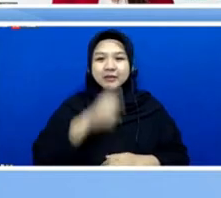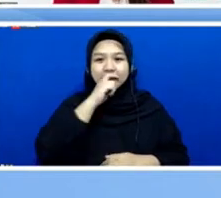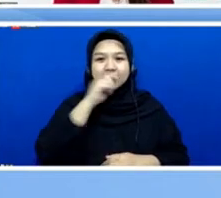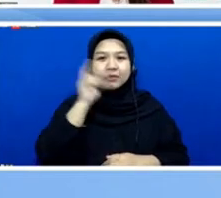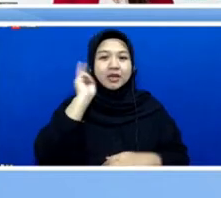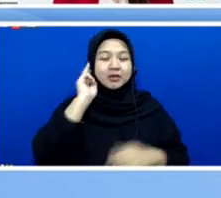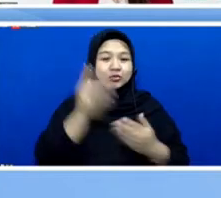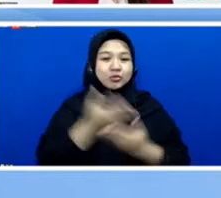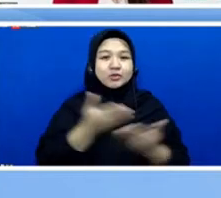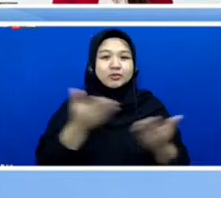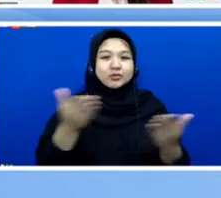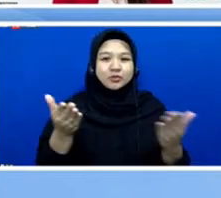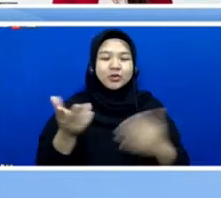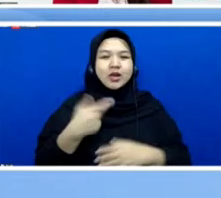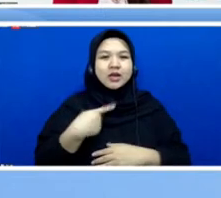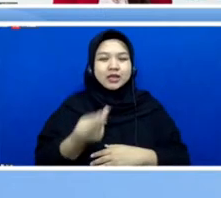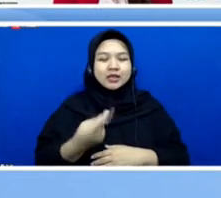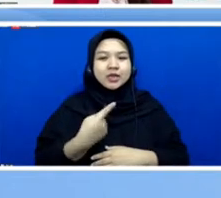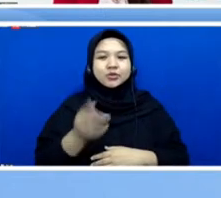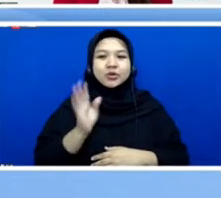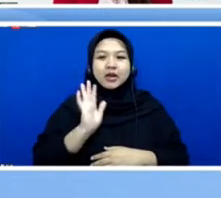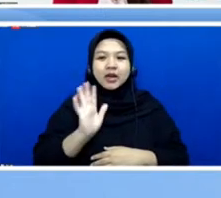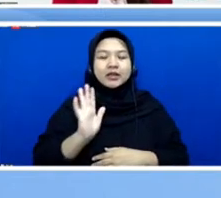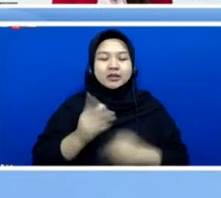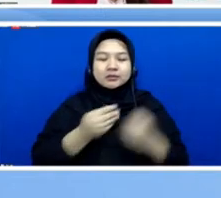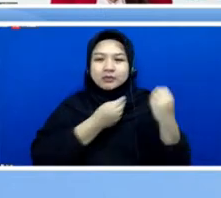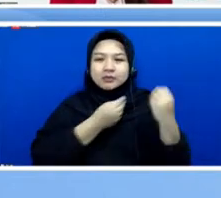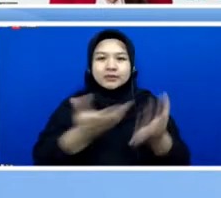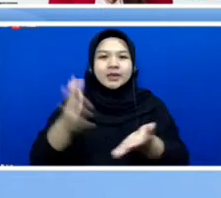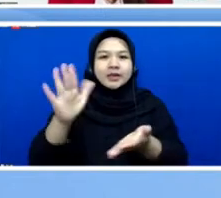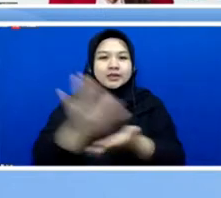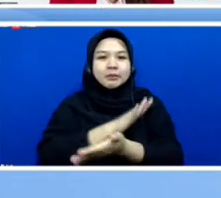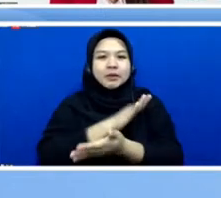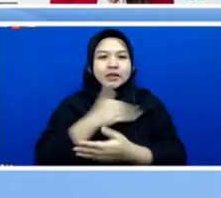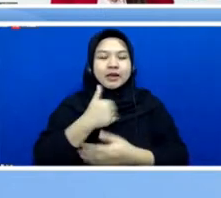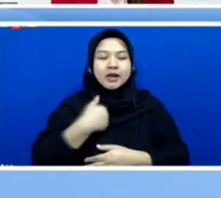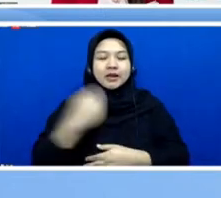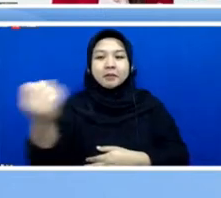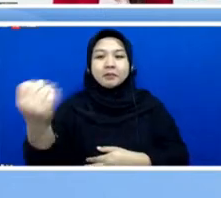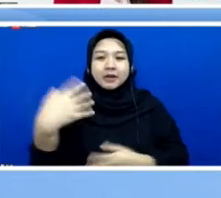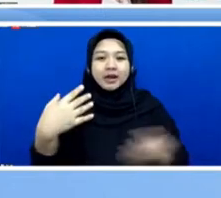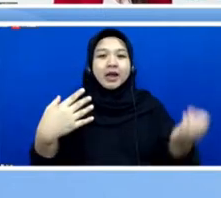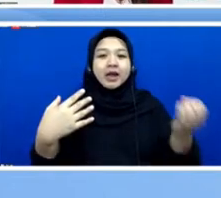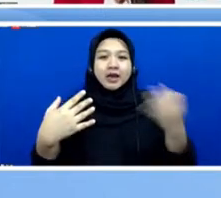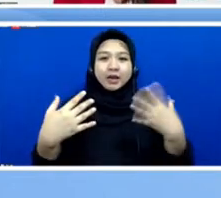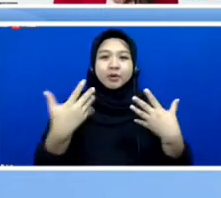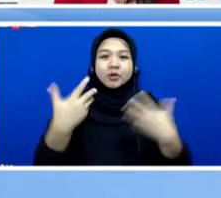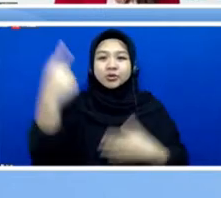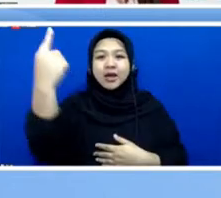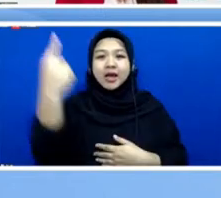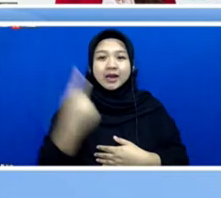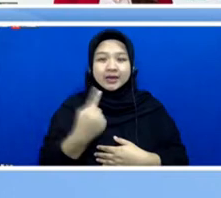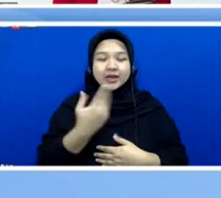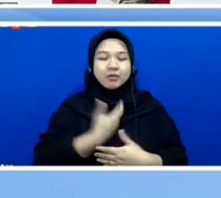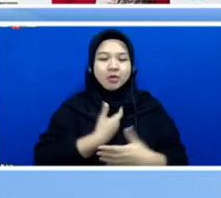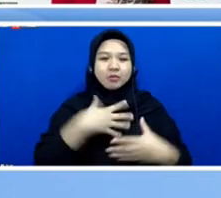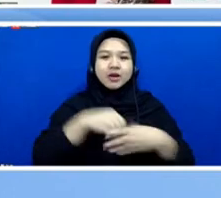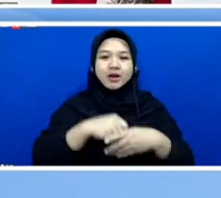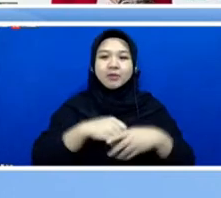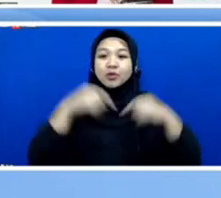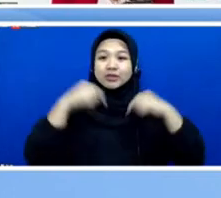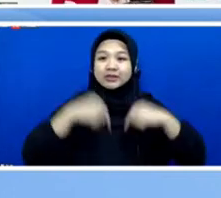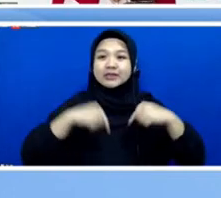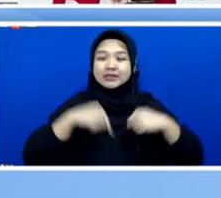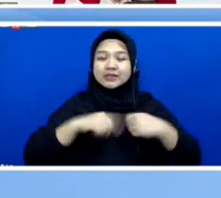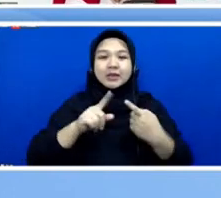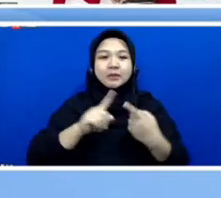juga akan nanti memberikan kesempatan, ya. Ada beberapa penanggap yang juga sudah hadir dan akan bergabung bersama kita. Yang